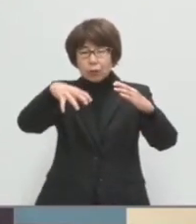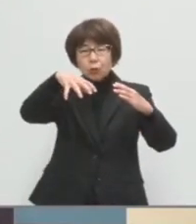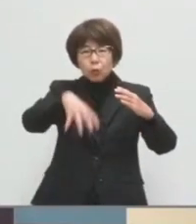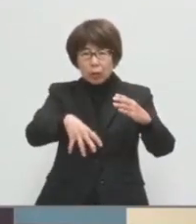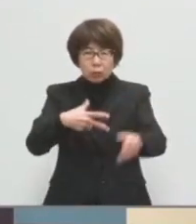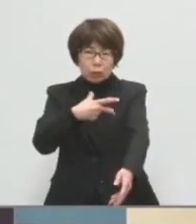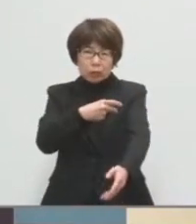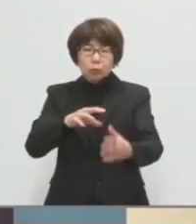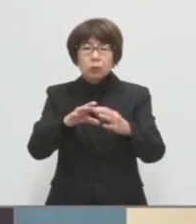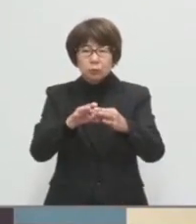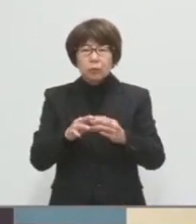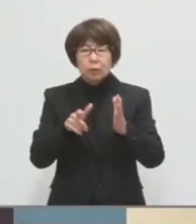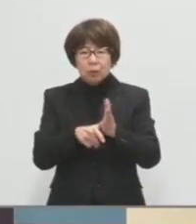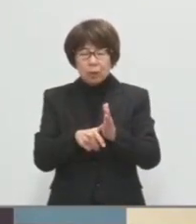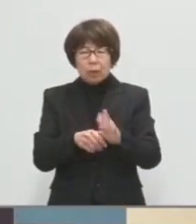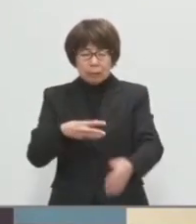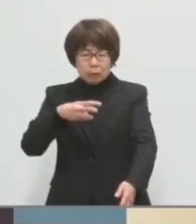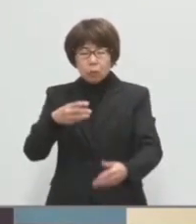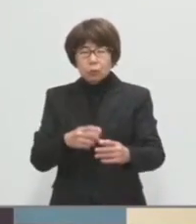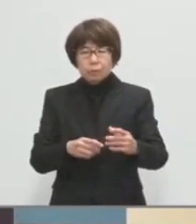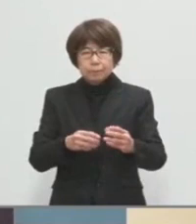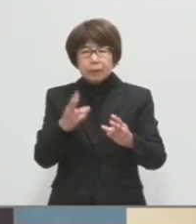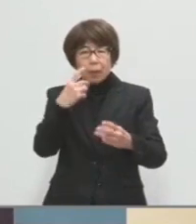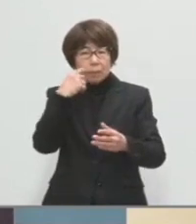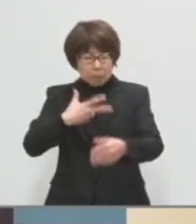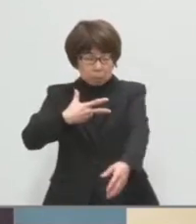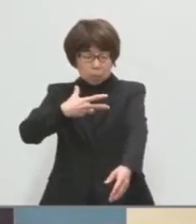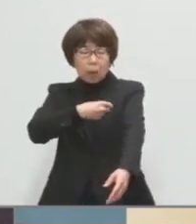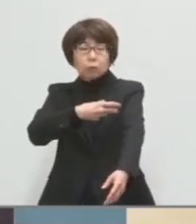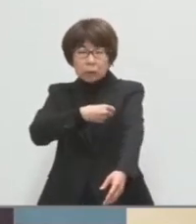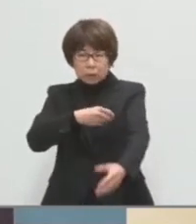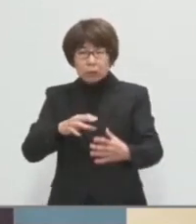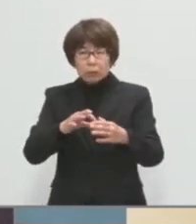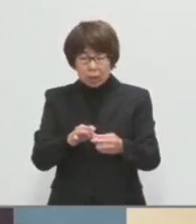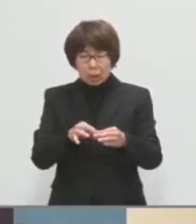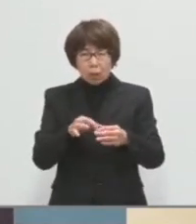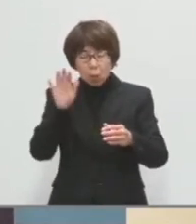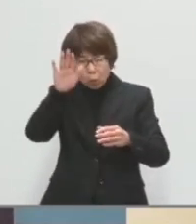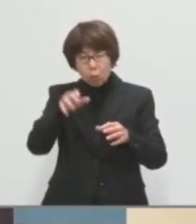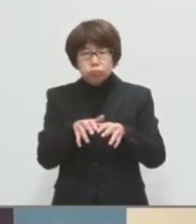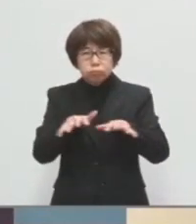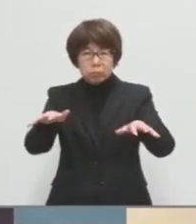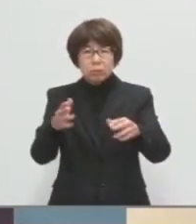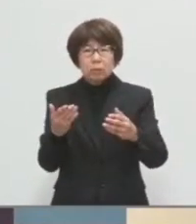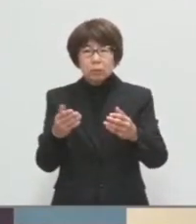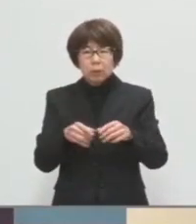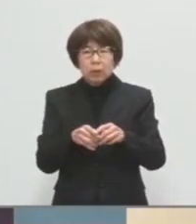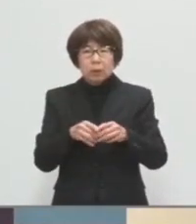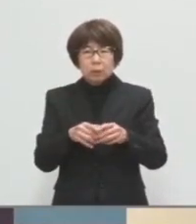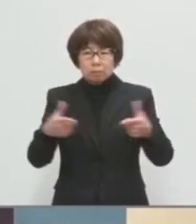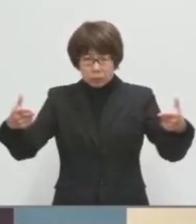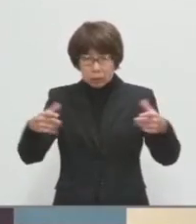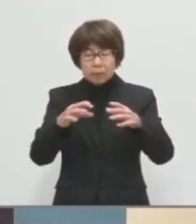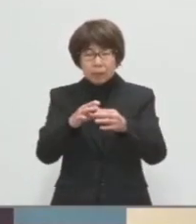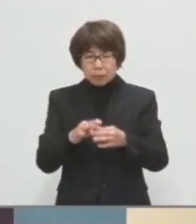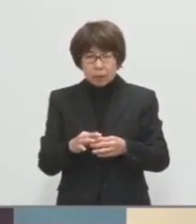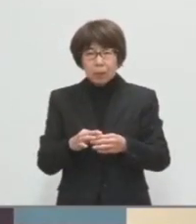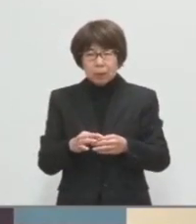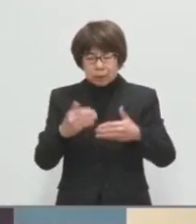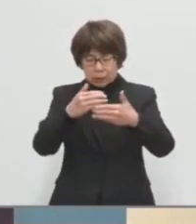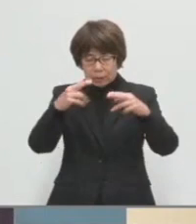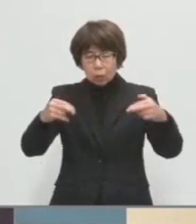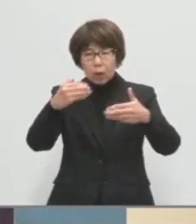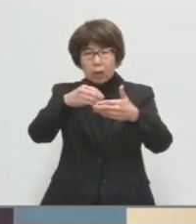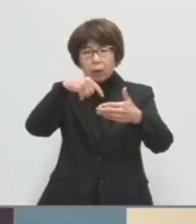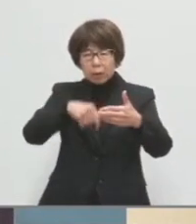接種が今後本格化いたしますので実施する市長を支援するために本県におきましても大規模摂取会場を